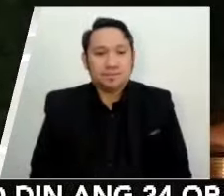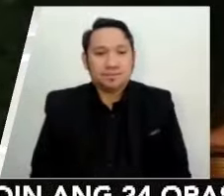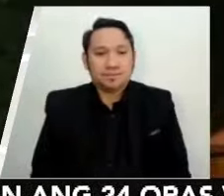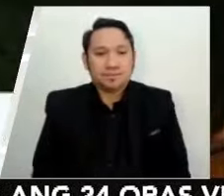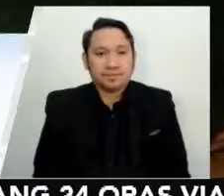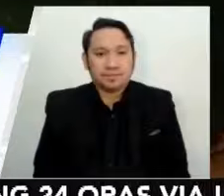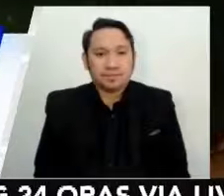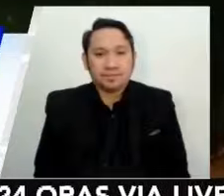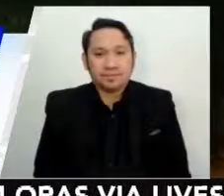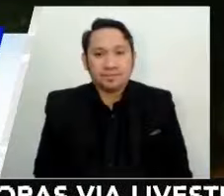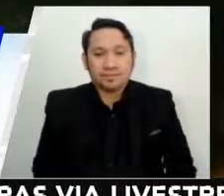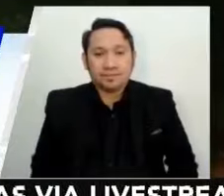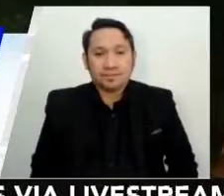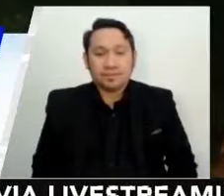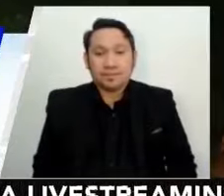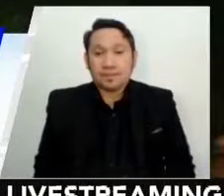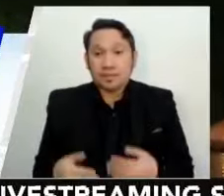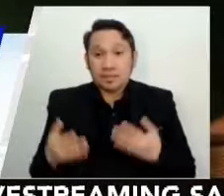Kumagat na ang dilim.